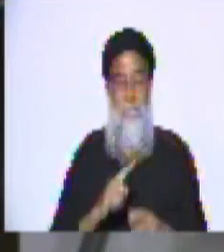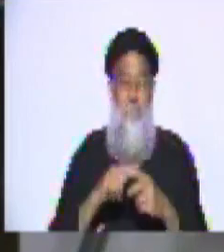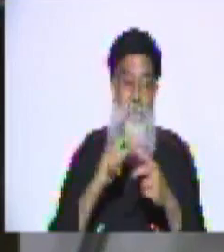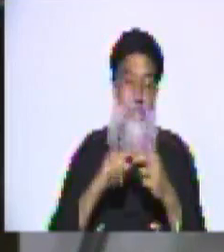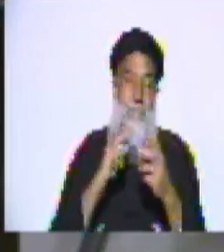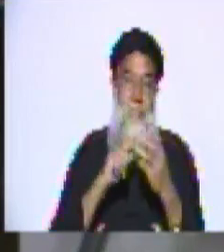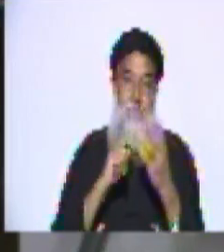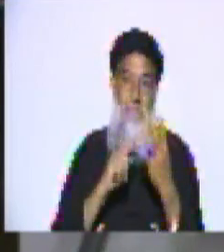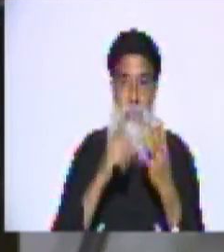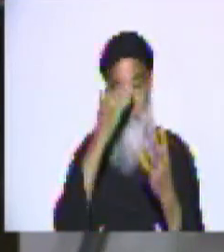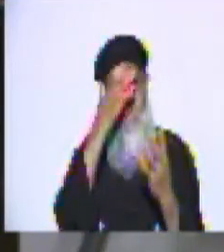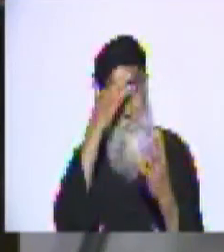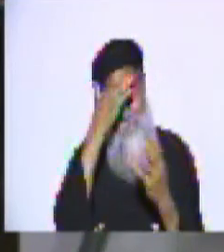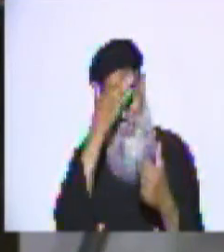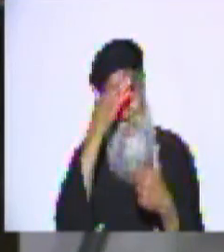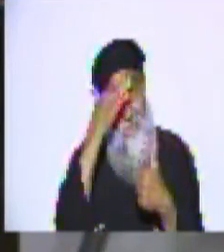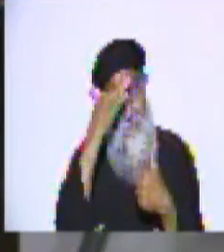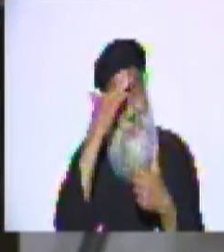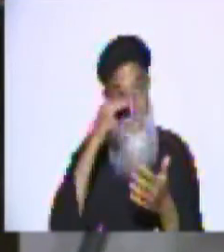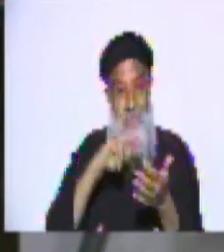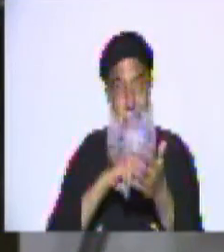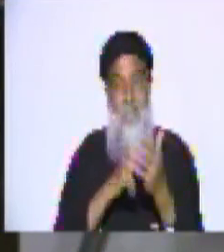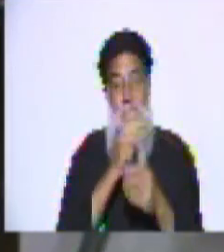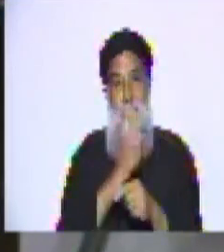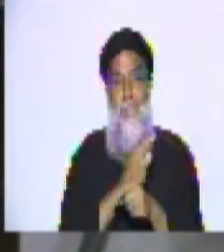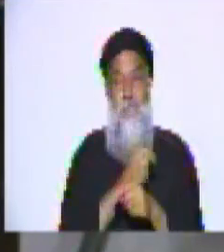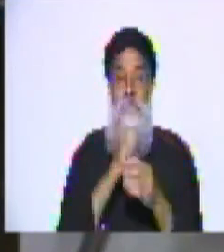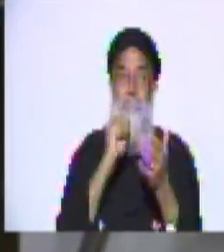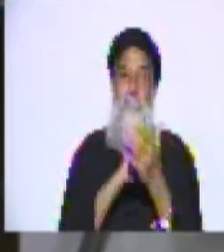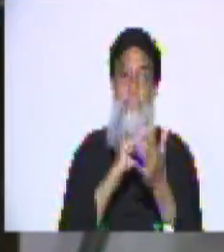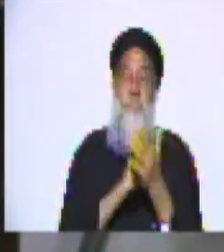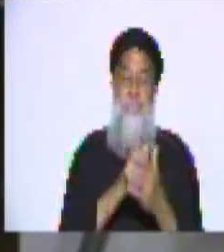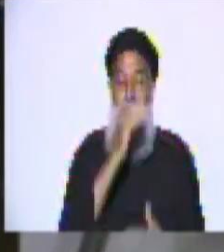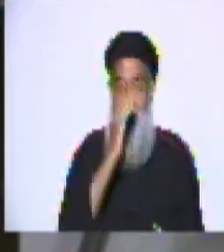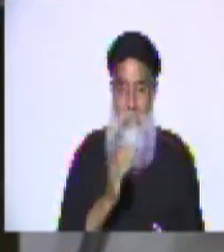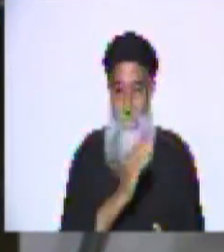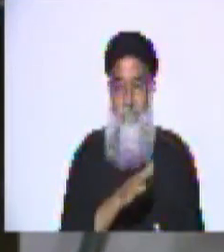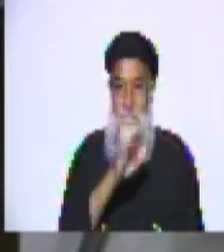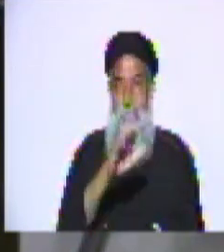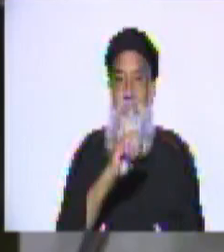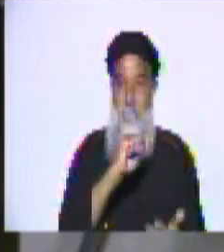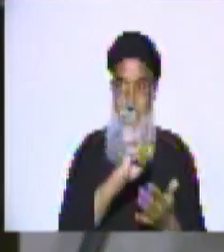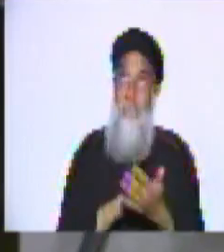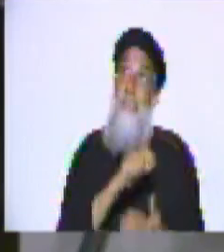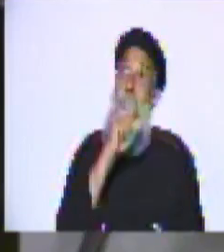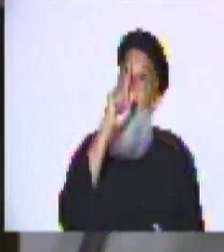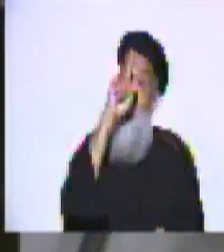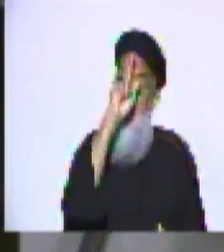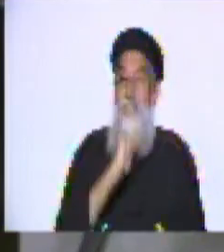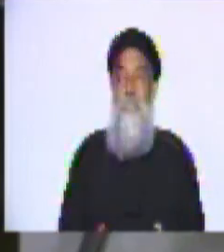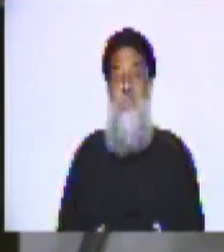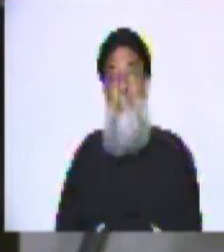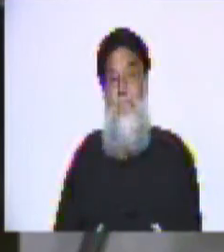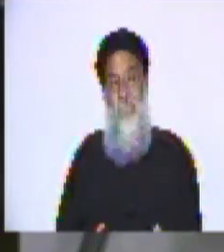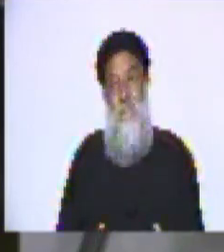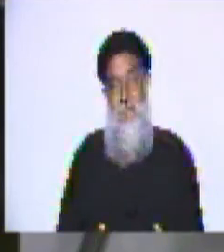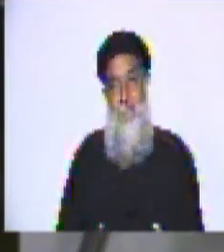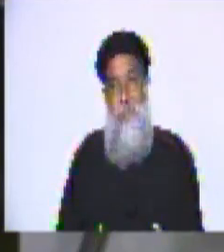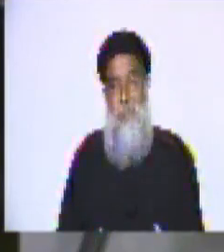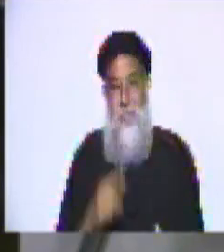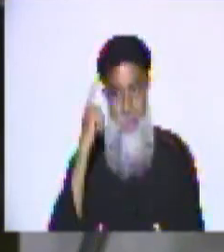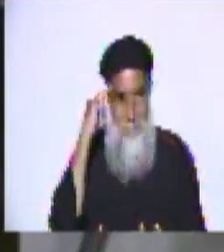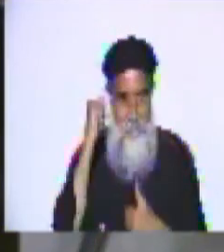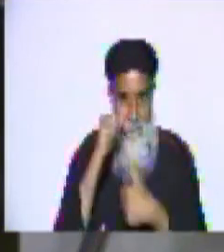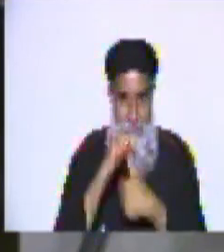الله، يقول لك وضع ايده على البيت ده يعني سكن فيه يعني. ففكرة